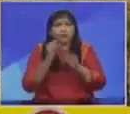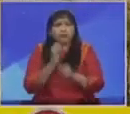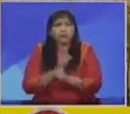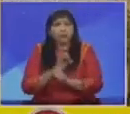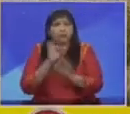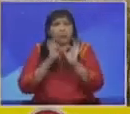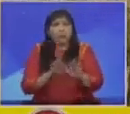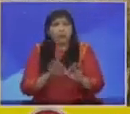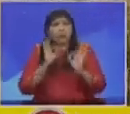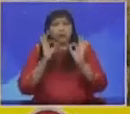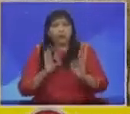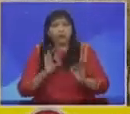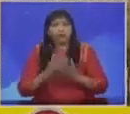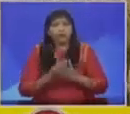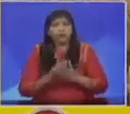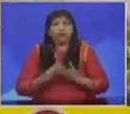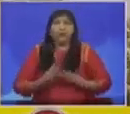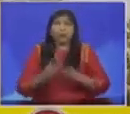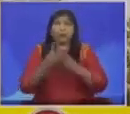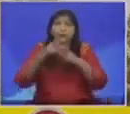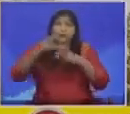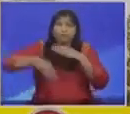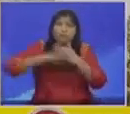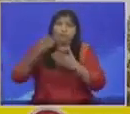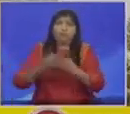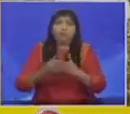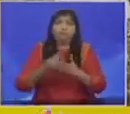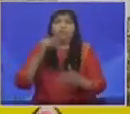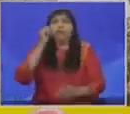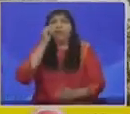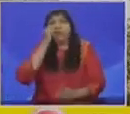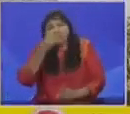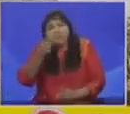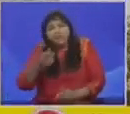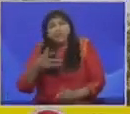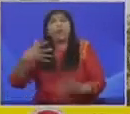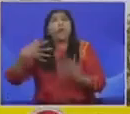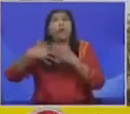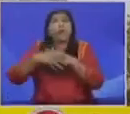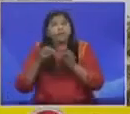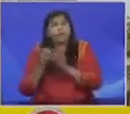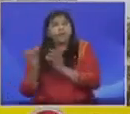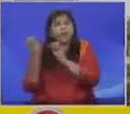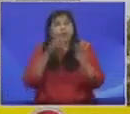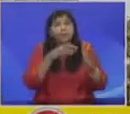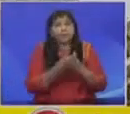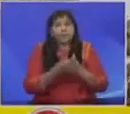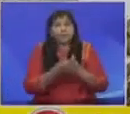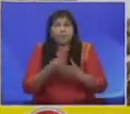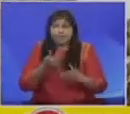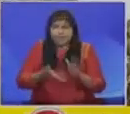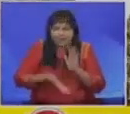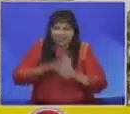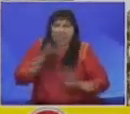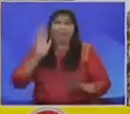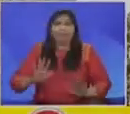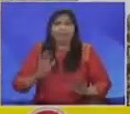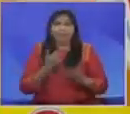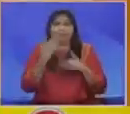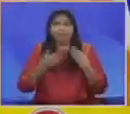है। अपनी उपज को वो अब तमिलनाडु और पश्चिम बंगाल भेजकर अपनी आय भी बढ़ा रहे